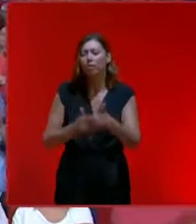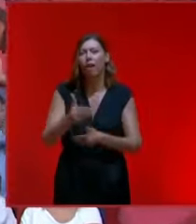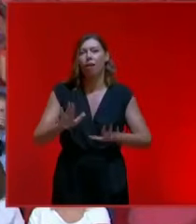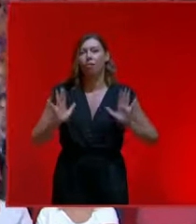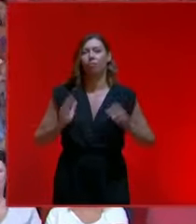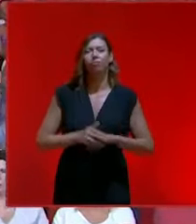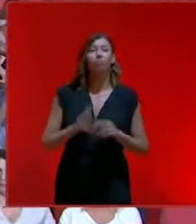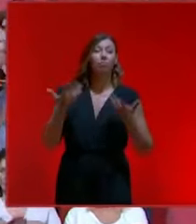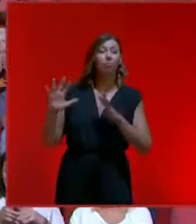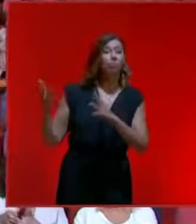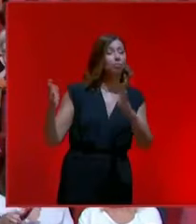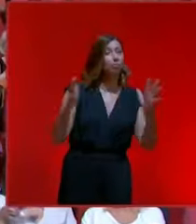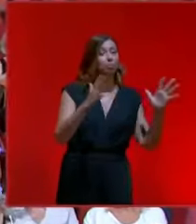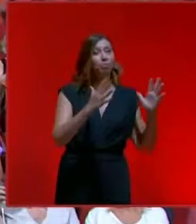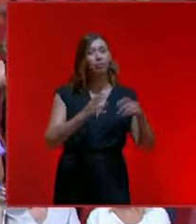θα είναι